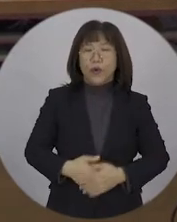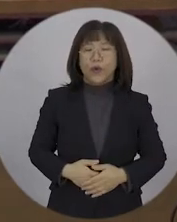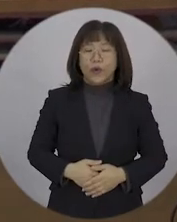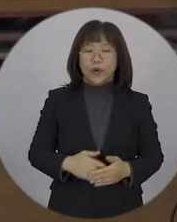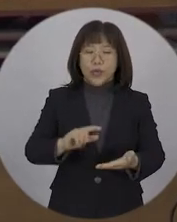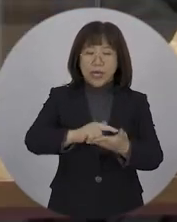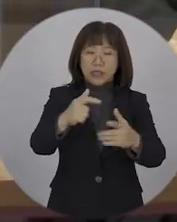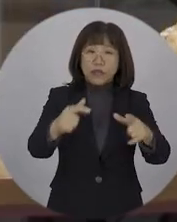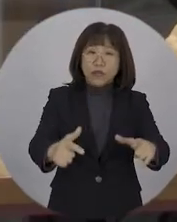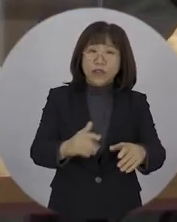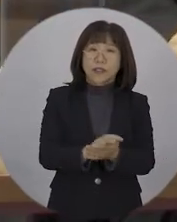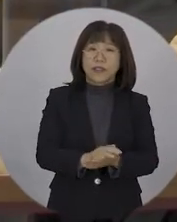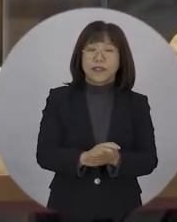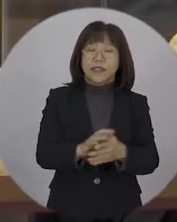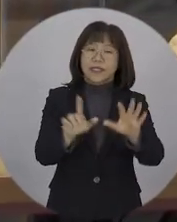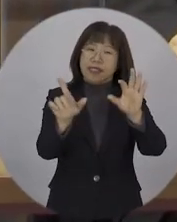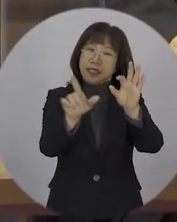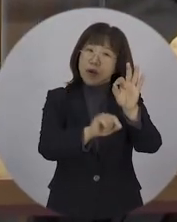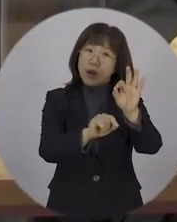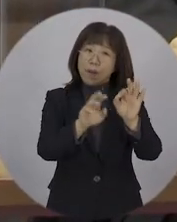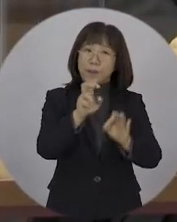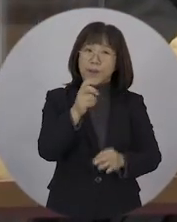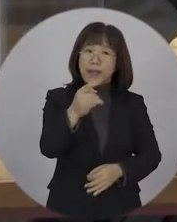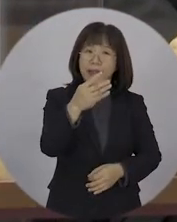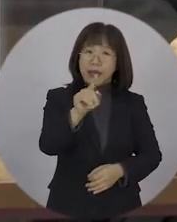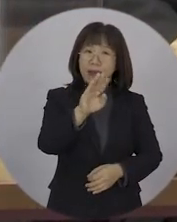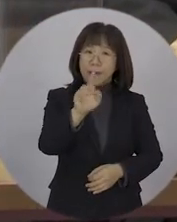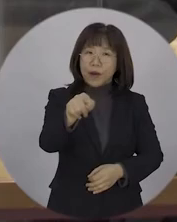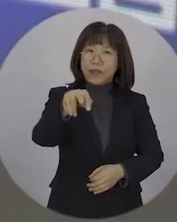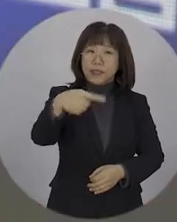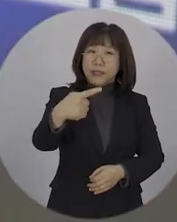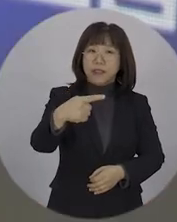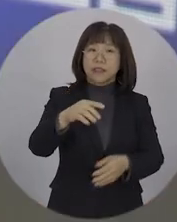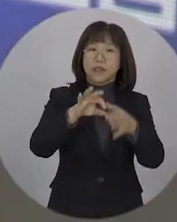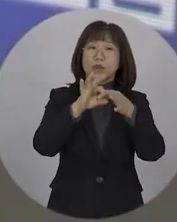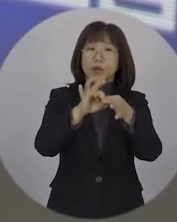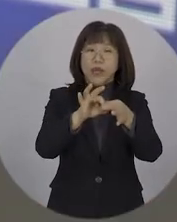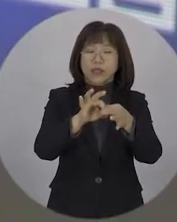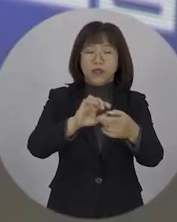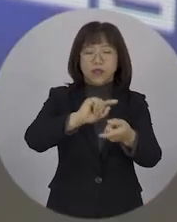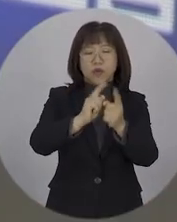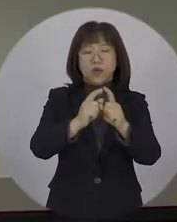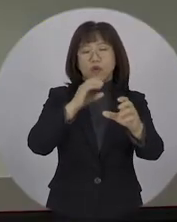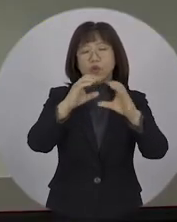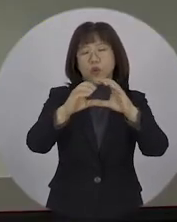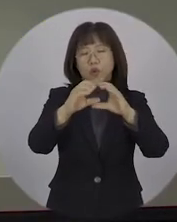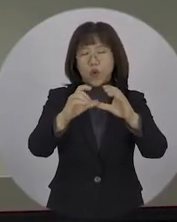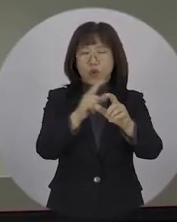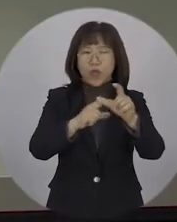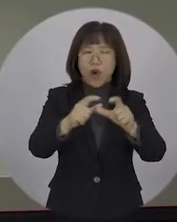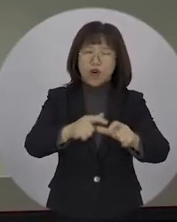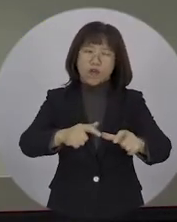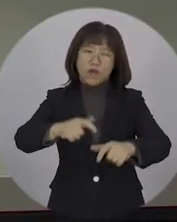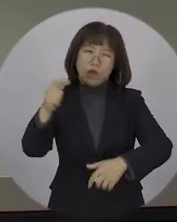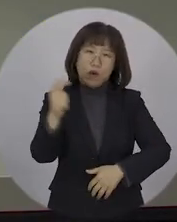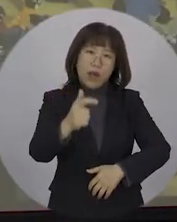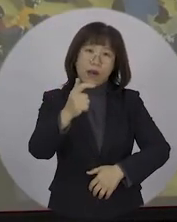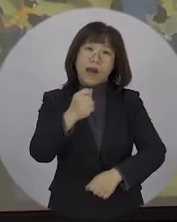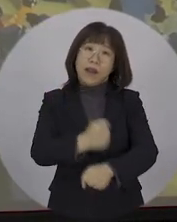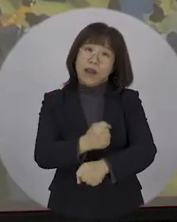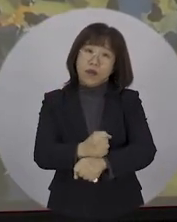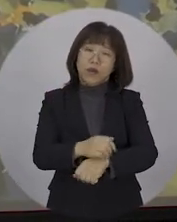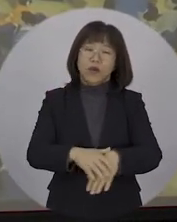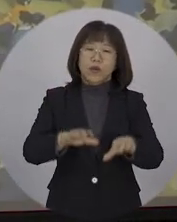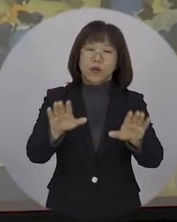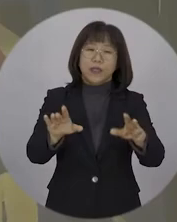이어졌습니다. 한편 강서구는 지난 10월 메타버스 플랫폼을 활용해 소통을 강화하는 협치 사업을 진행해 큰